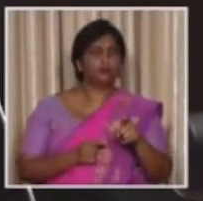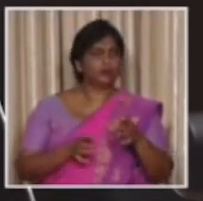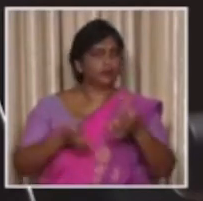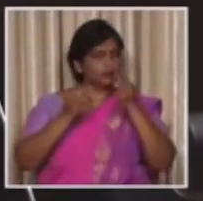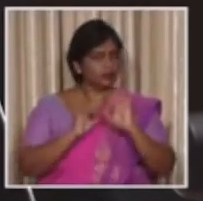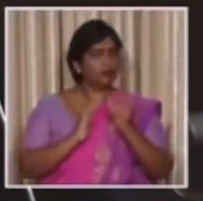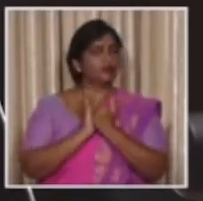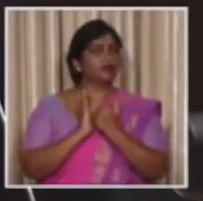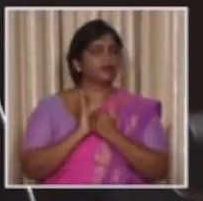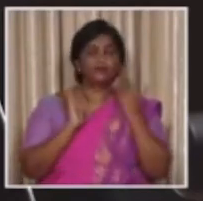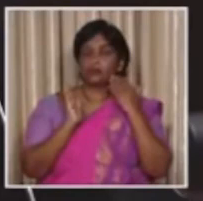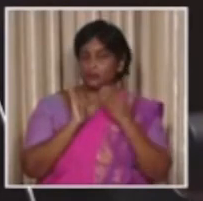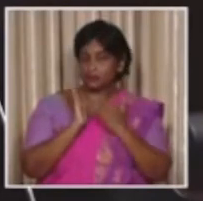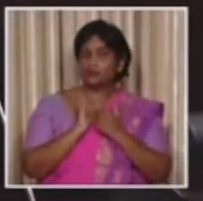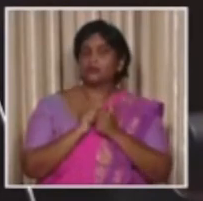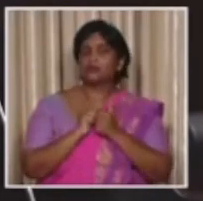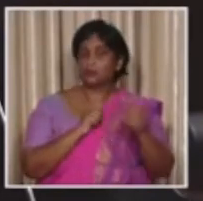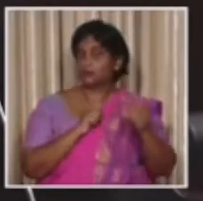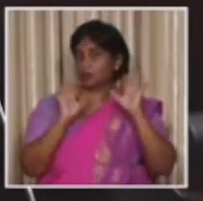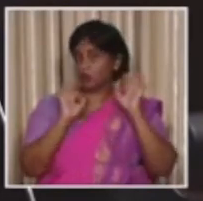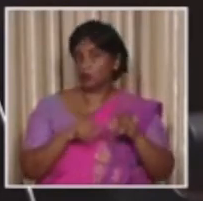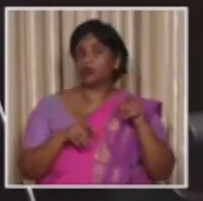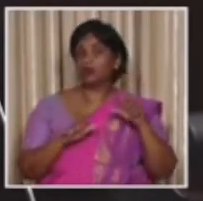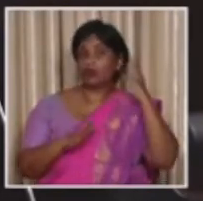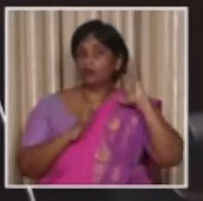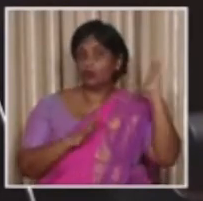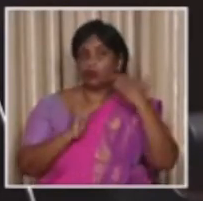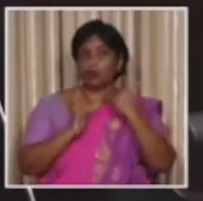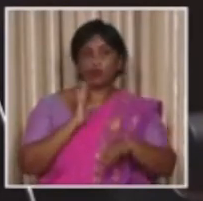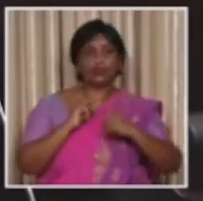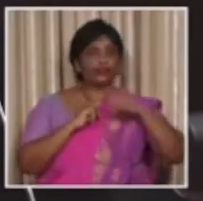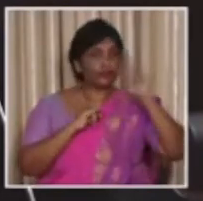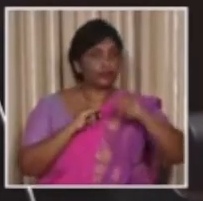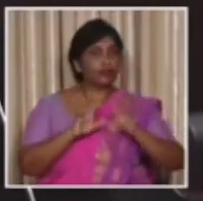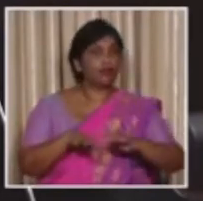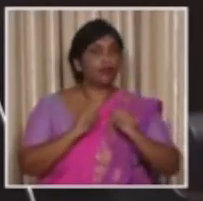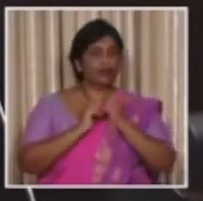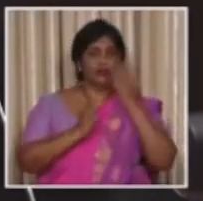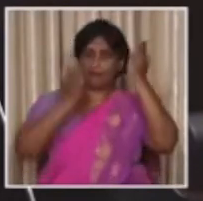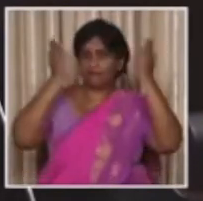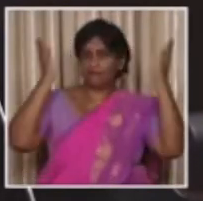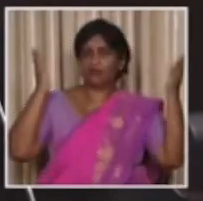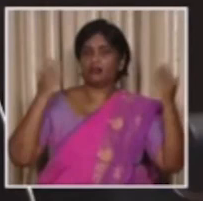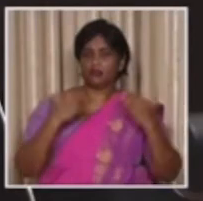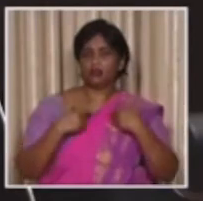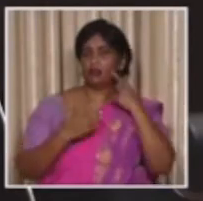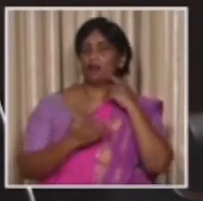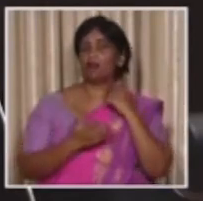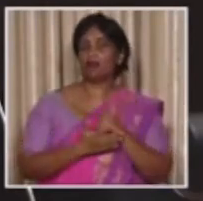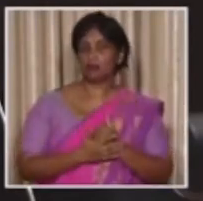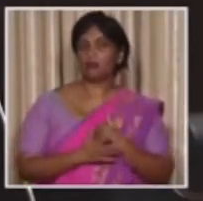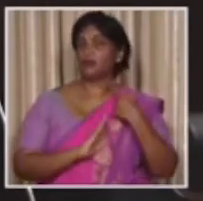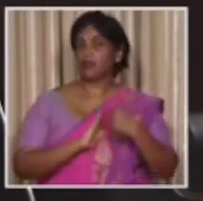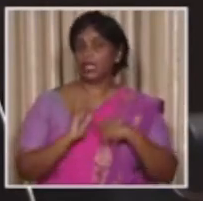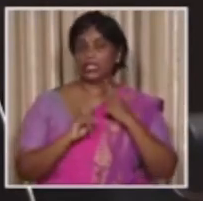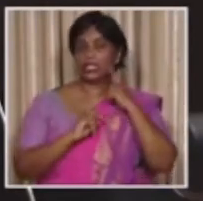පිළිබඳව කාරණයකින් තොරව ඒ කටයුත්ත කරන්න එපා. මේ ලෝකේ පුරා මොරටු විශ්වවිද්‍යාලයේ සිසුන් සේවය කරන අපි ඉතා අමාරුවෙන් මේ